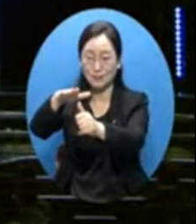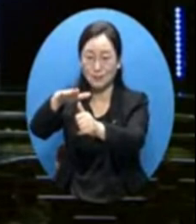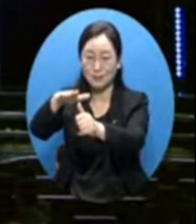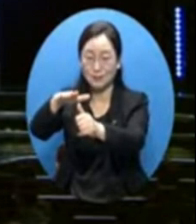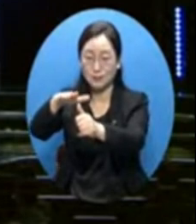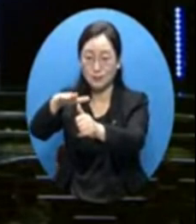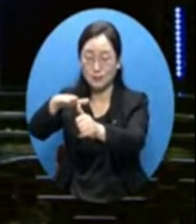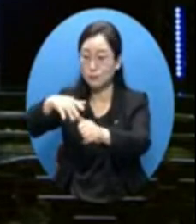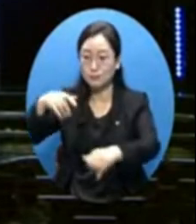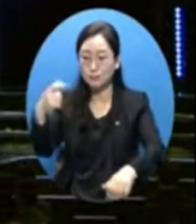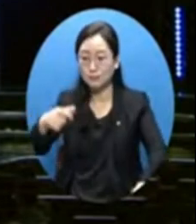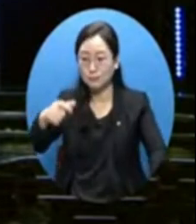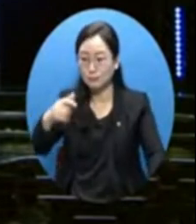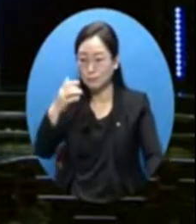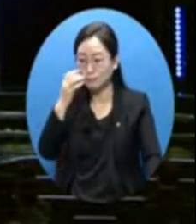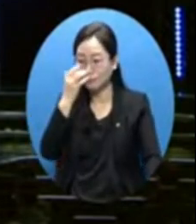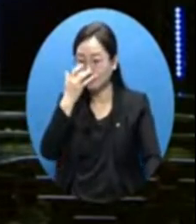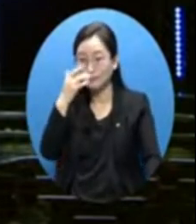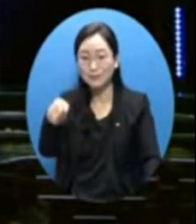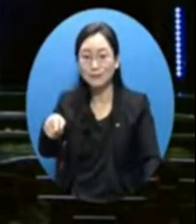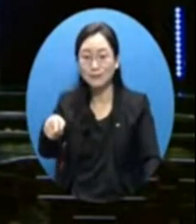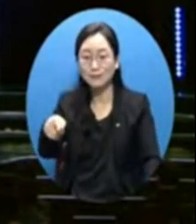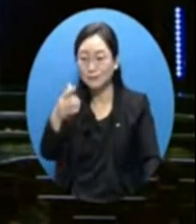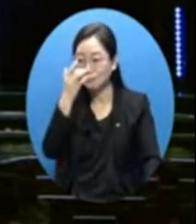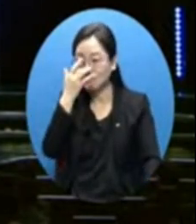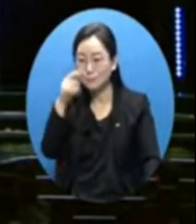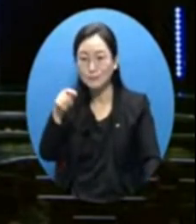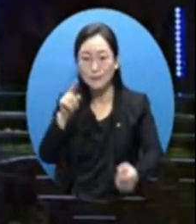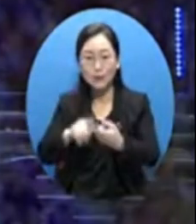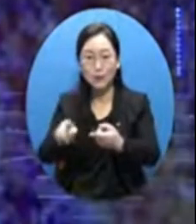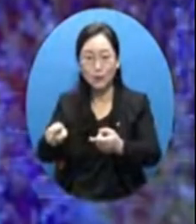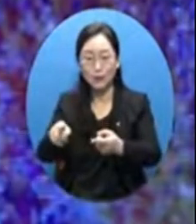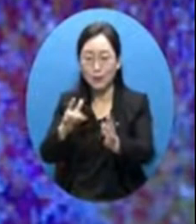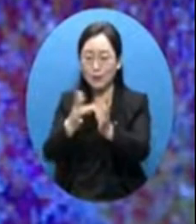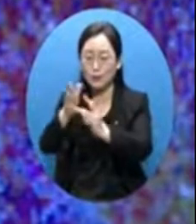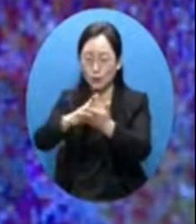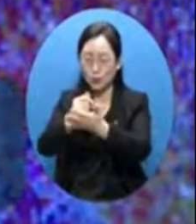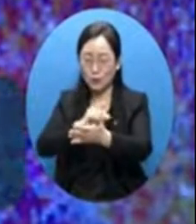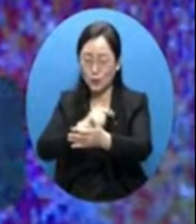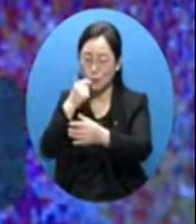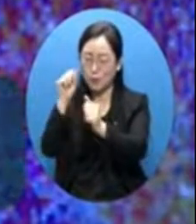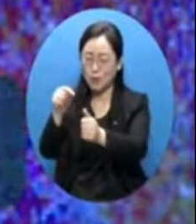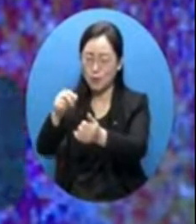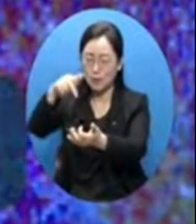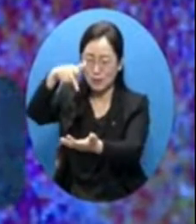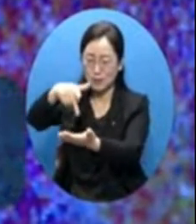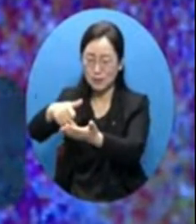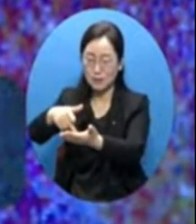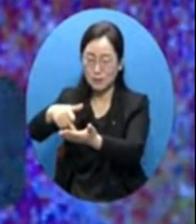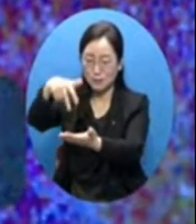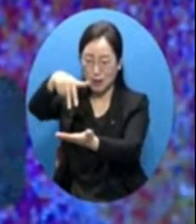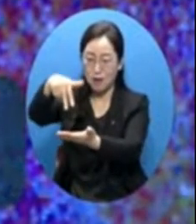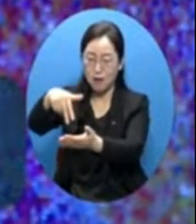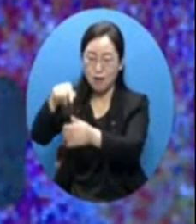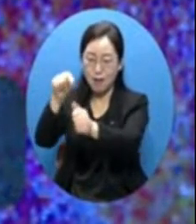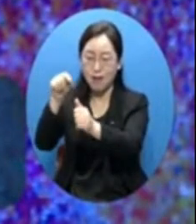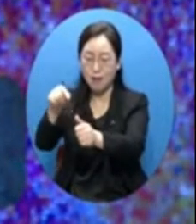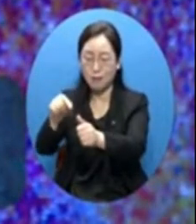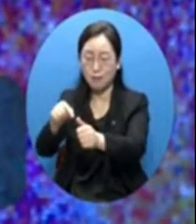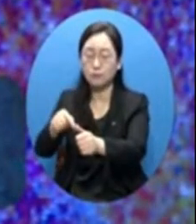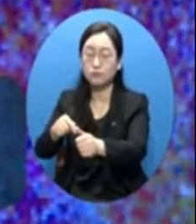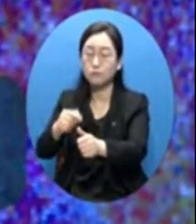안수를 해도 아무런 변화가 없습니다. 아무런 반응이 없습니다. 나사렛 예수의 명을 일어나라 일어나라 해도 일어나지 않습니다.